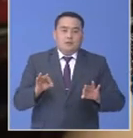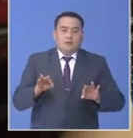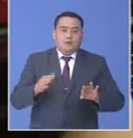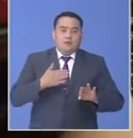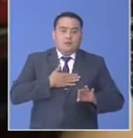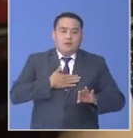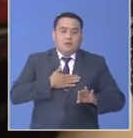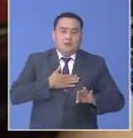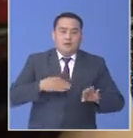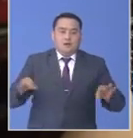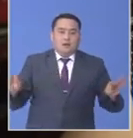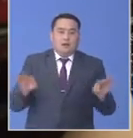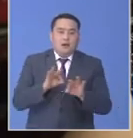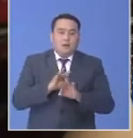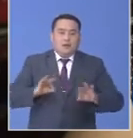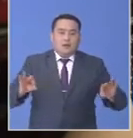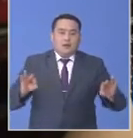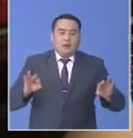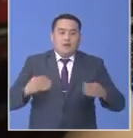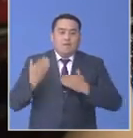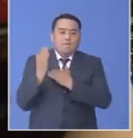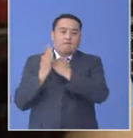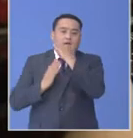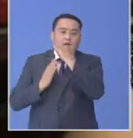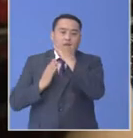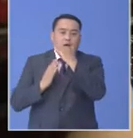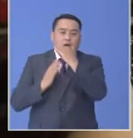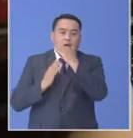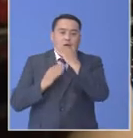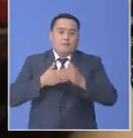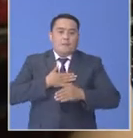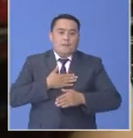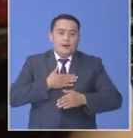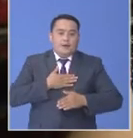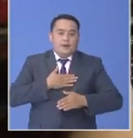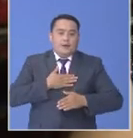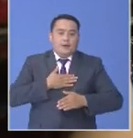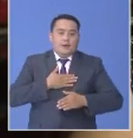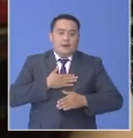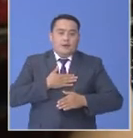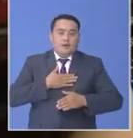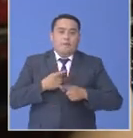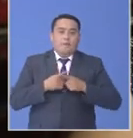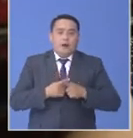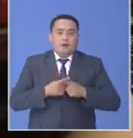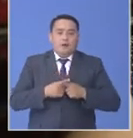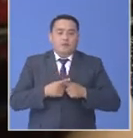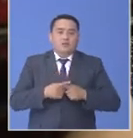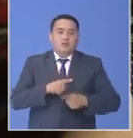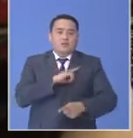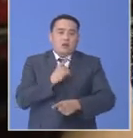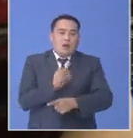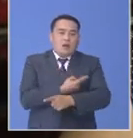своих крыльях поднимает так высоко. Отсюда мы уходим с такой положительной